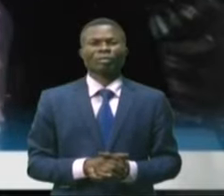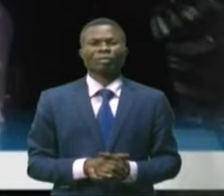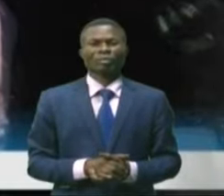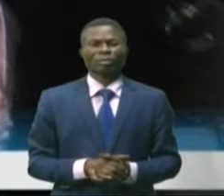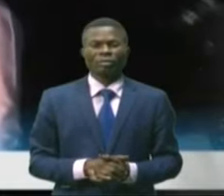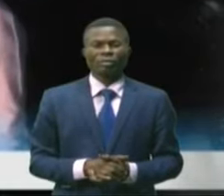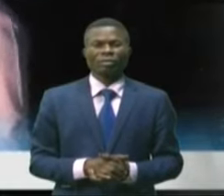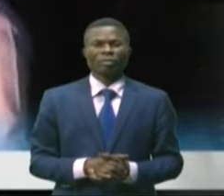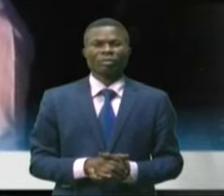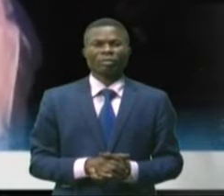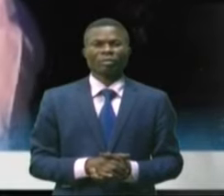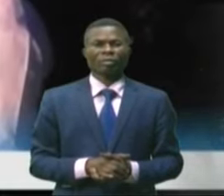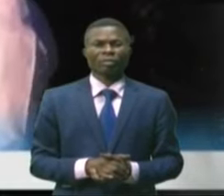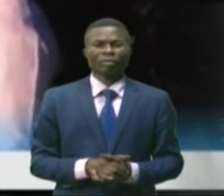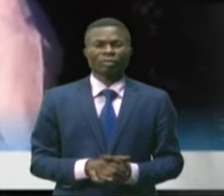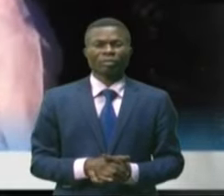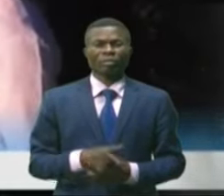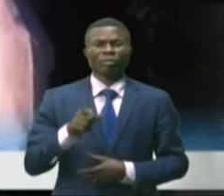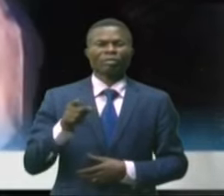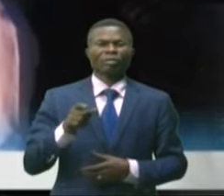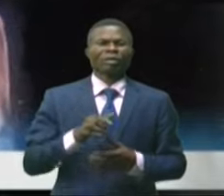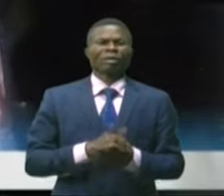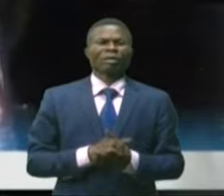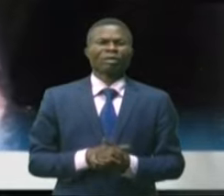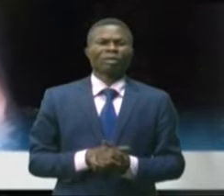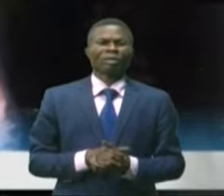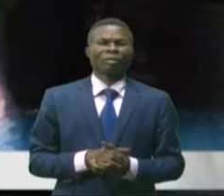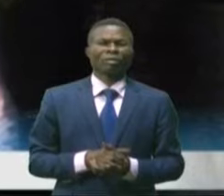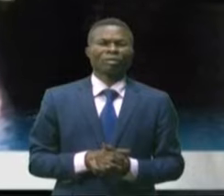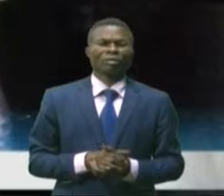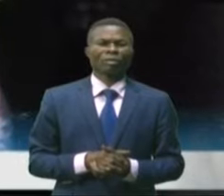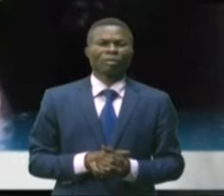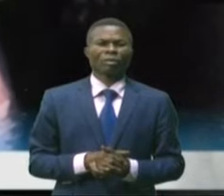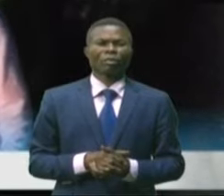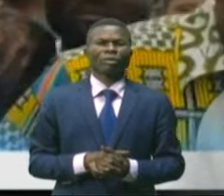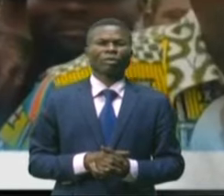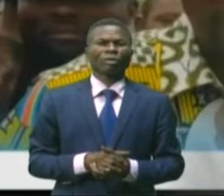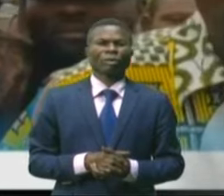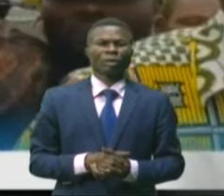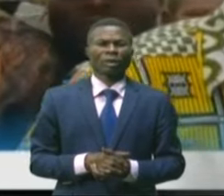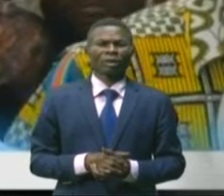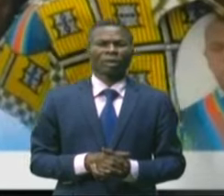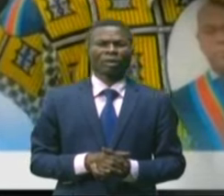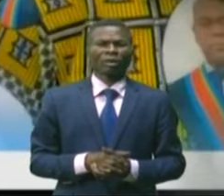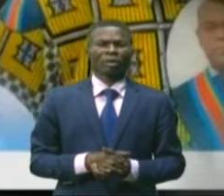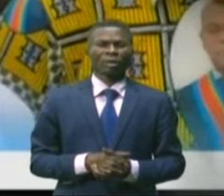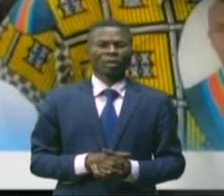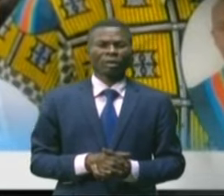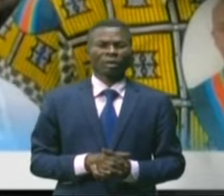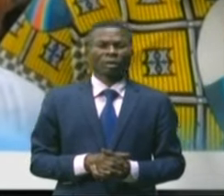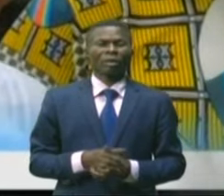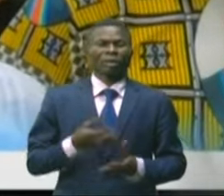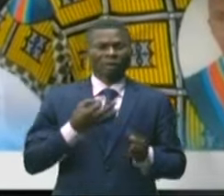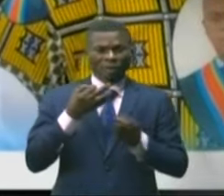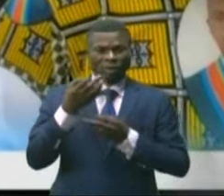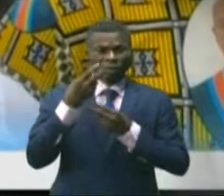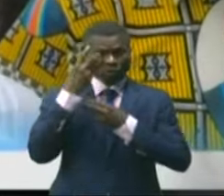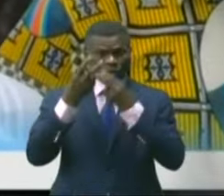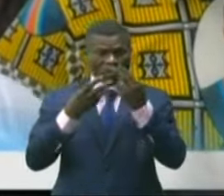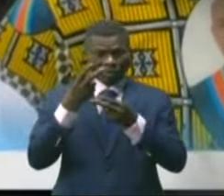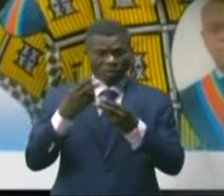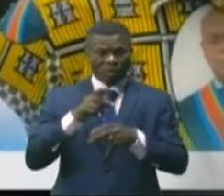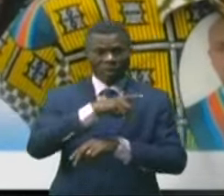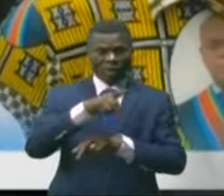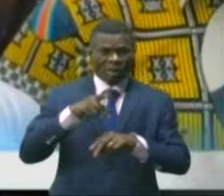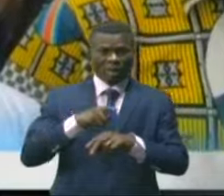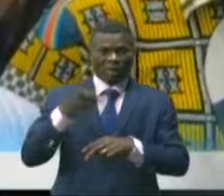conseil d'administration de l'OGFREM, l'honorable Amissima Koutano à Goma, était très émouvante après sa brillante tournée dans la province du